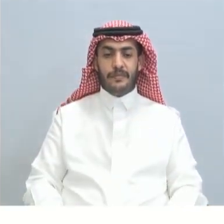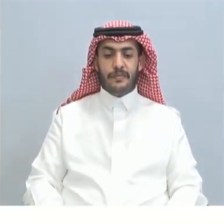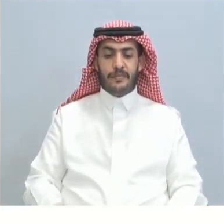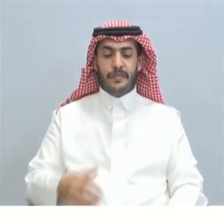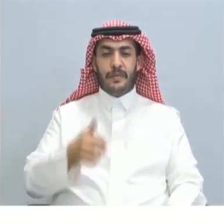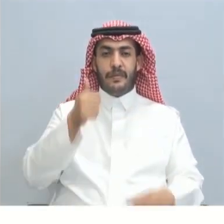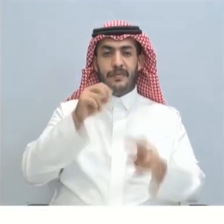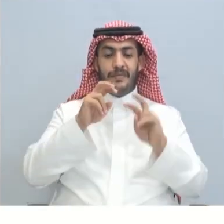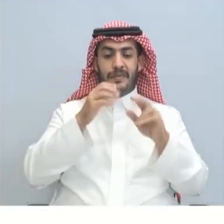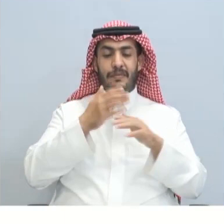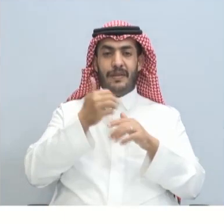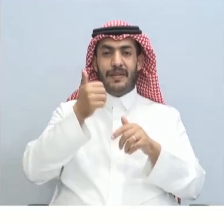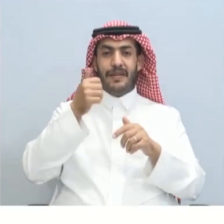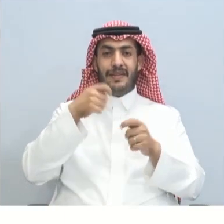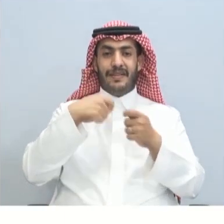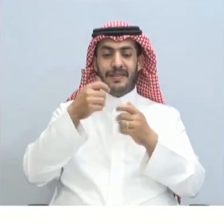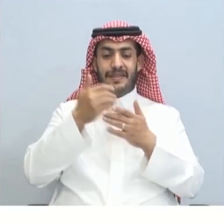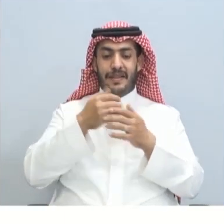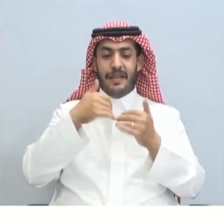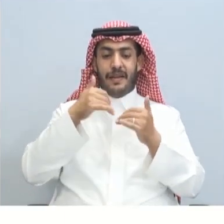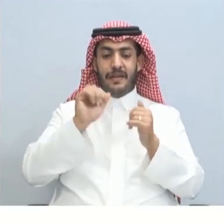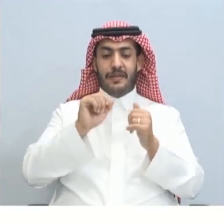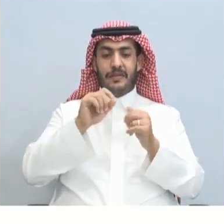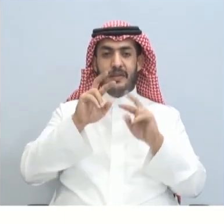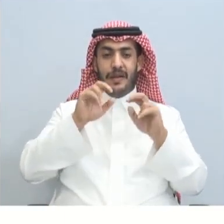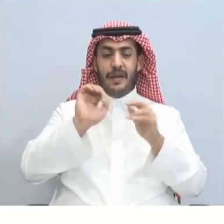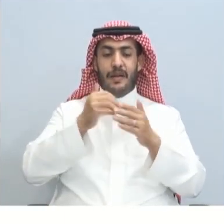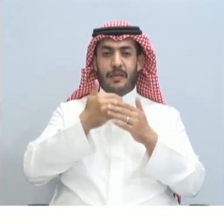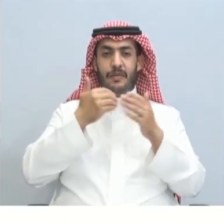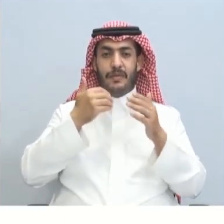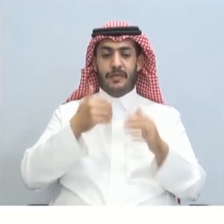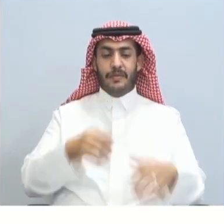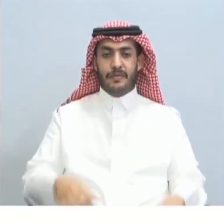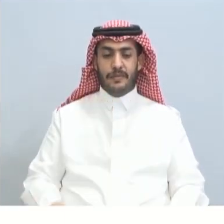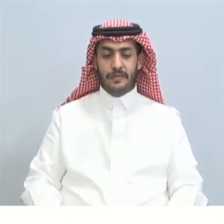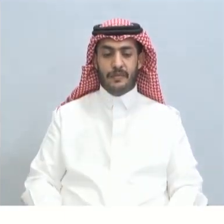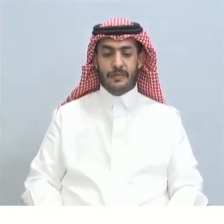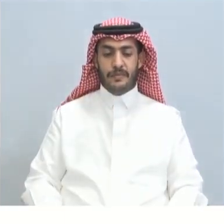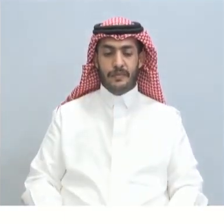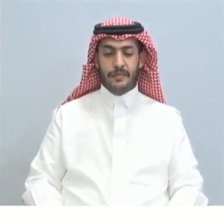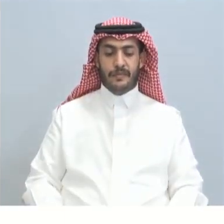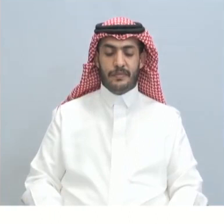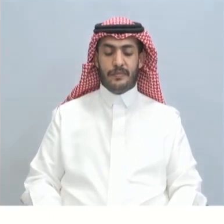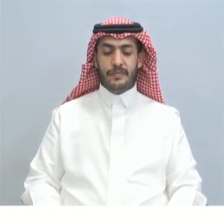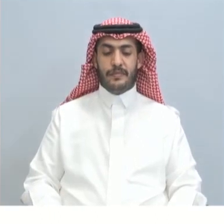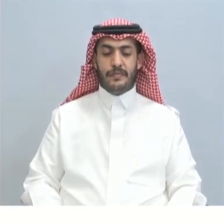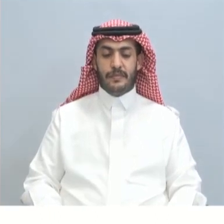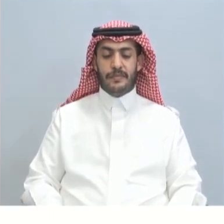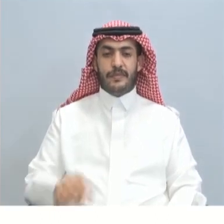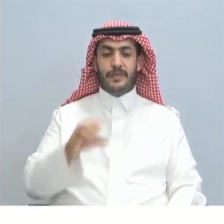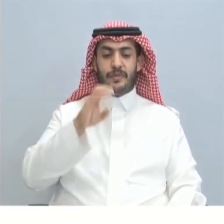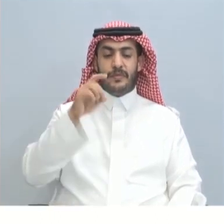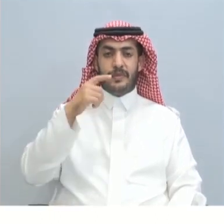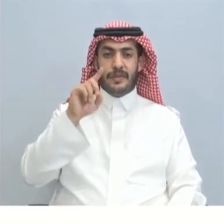يتم استكشاف المعادن الاقتصاديه بطريقه الاستشعار عن بعد احسنتم بارك الله فيكم